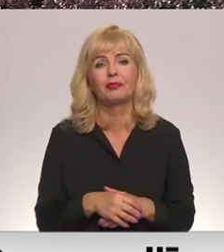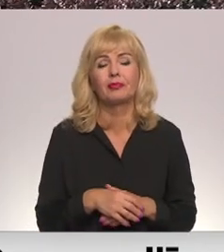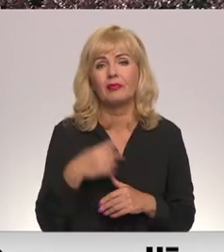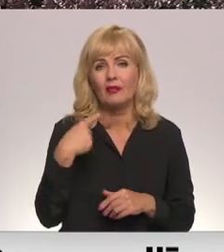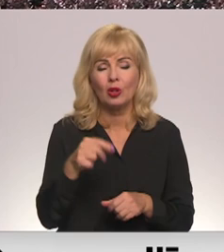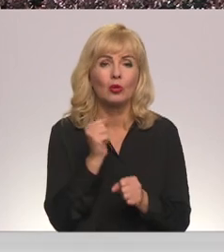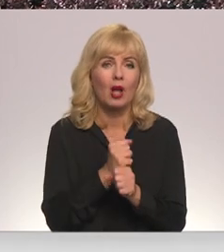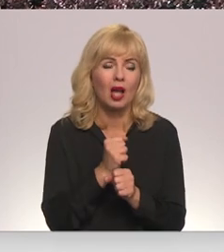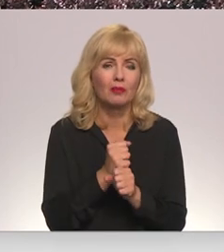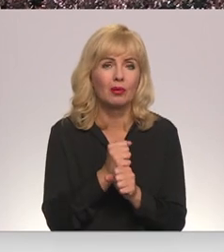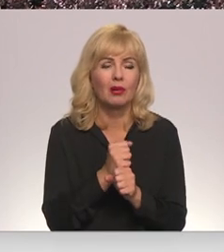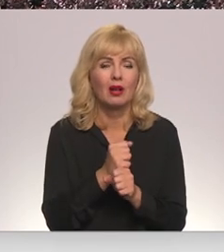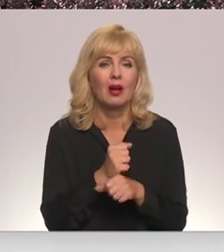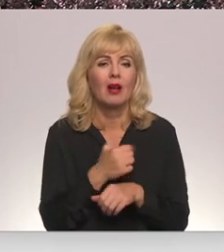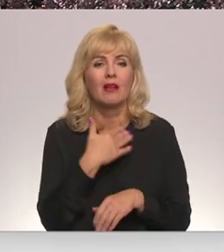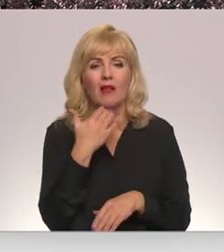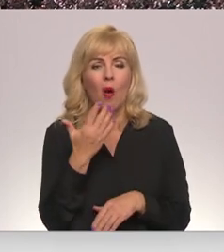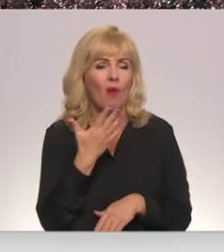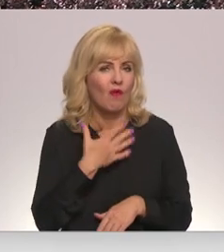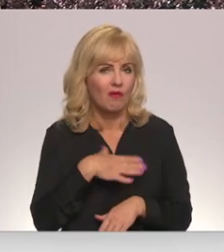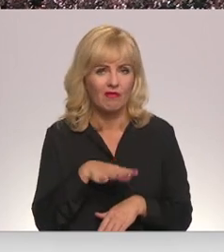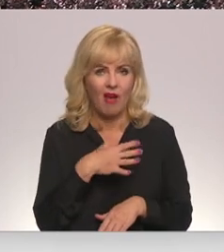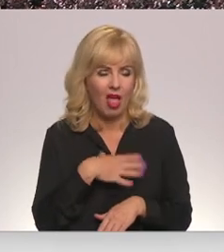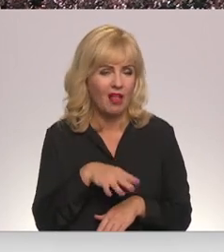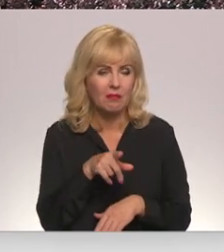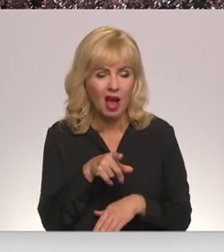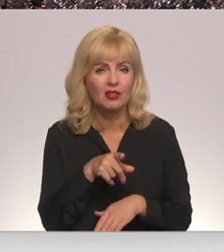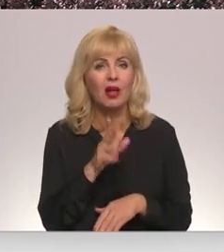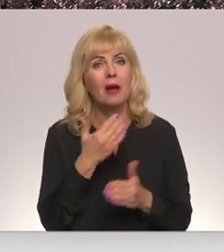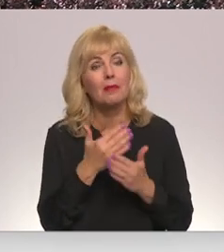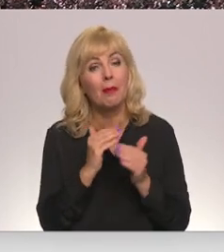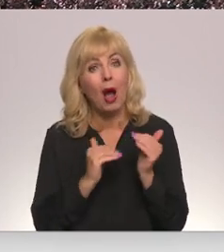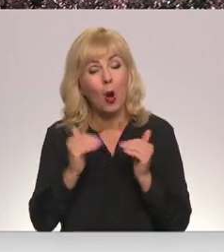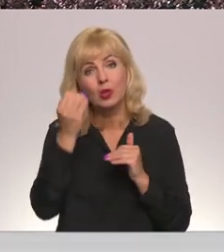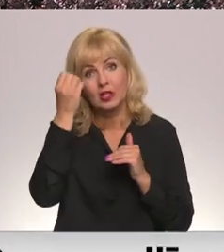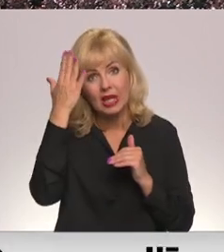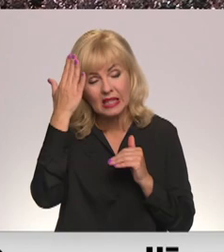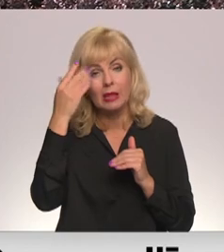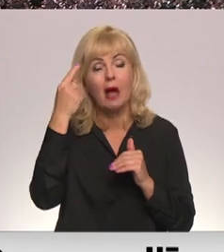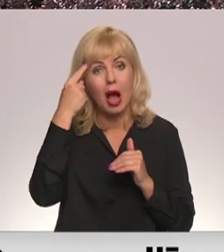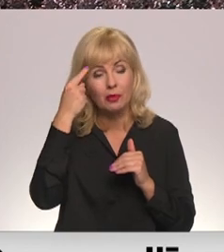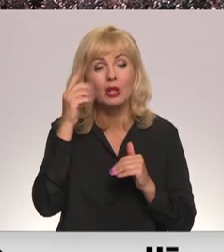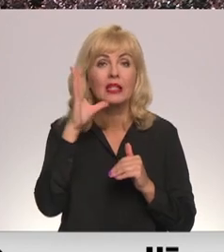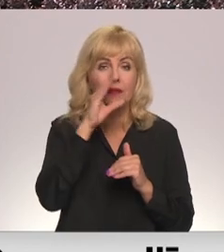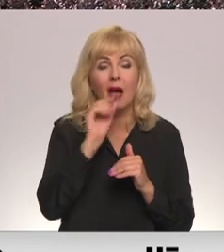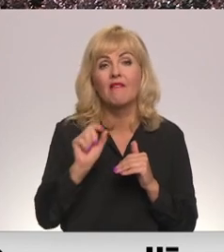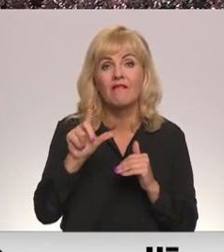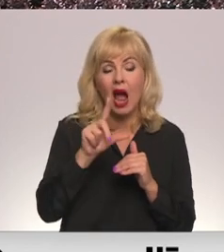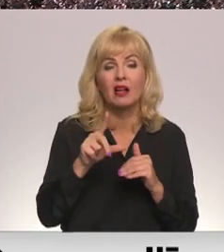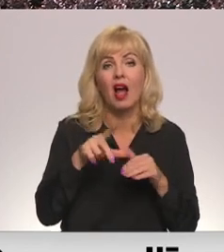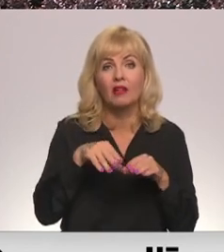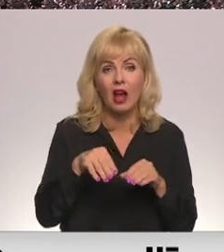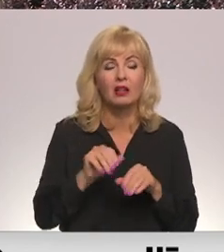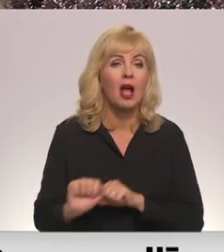Citu darbu strādāt nepavisam nav vēlms darīt. Tā teikt, būt ar augstāko izglītību, ar apziņu, kas spēj daudz vairāk, bet